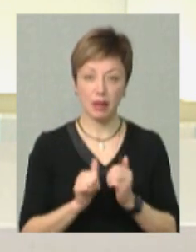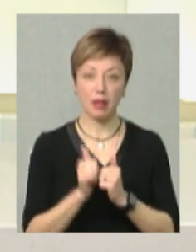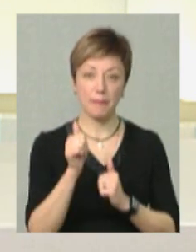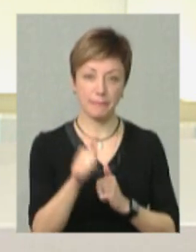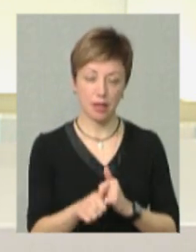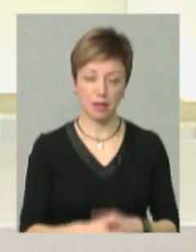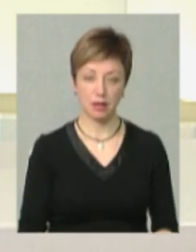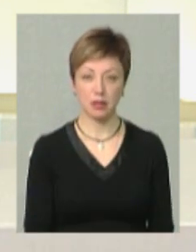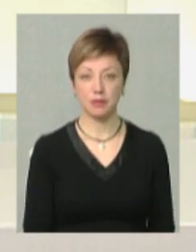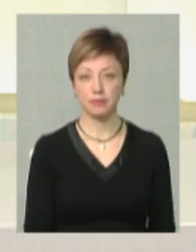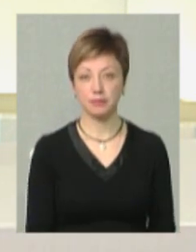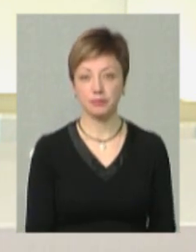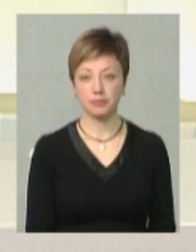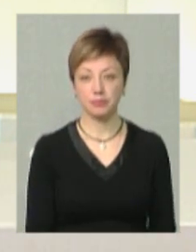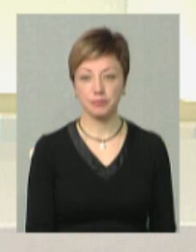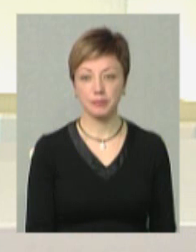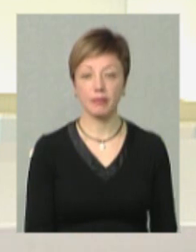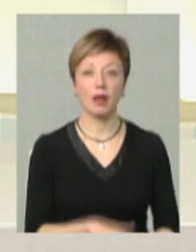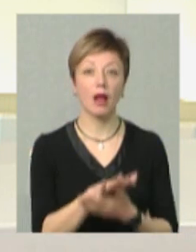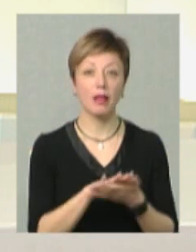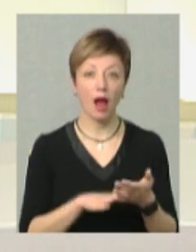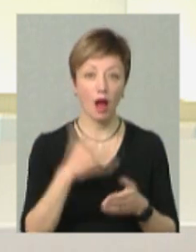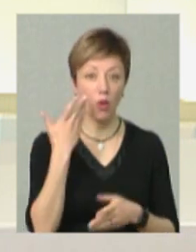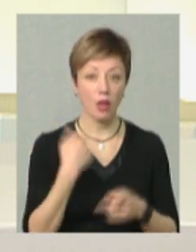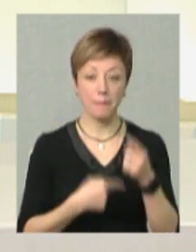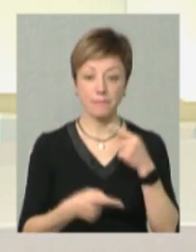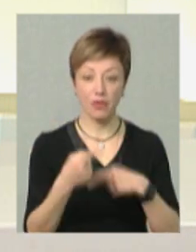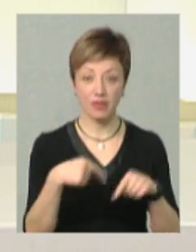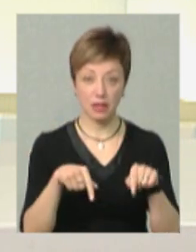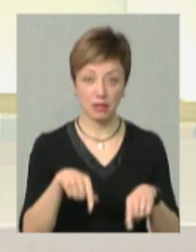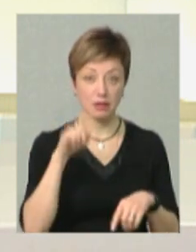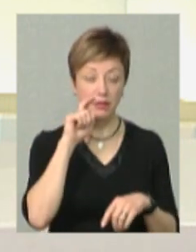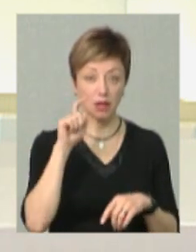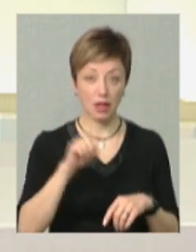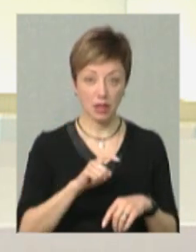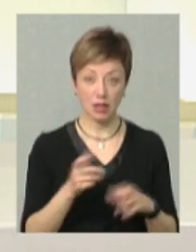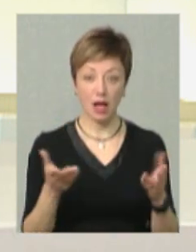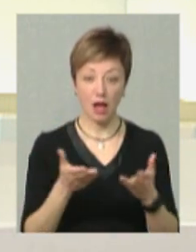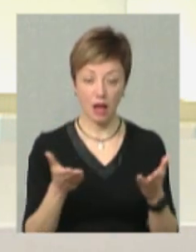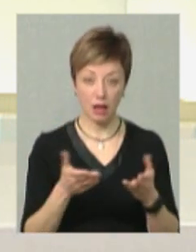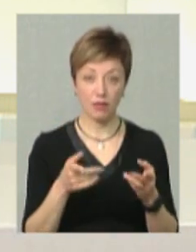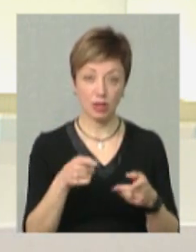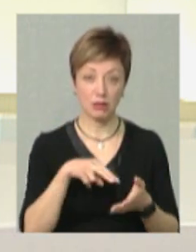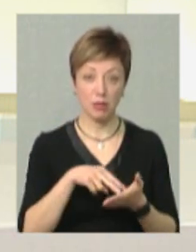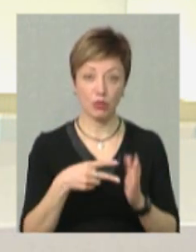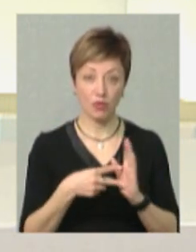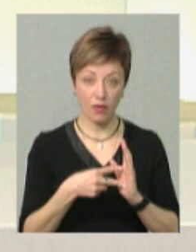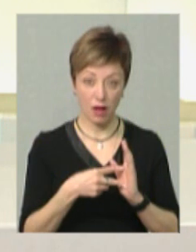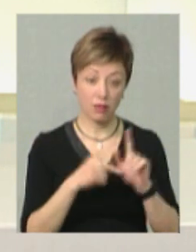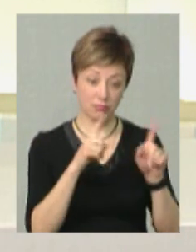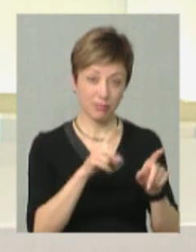місяців наперед. А далі, коли вона вже приїжджає в країну, в якій вона запланувала